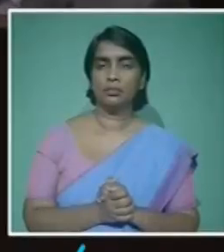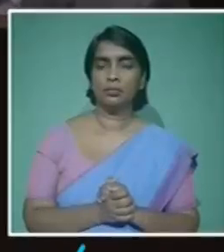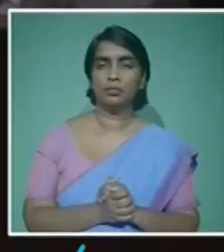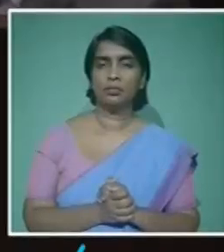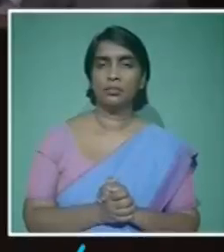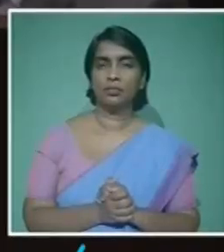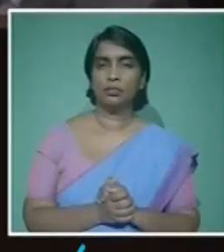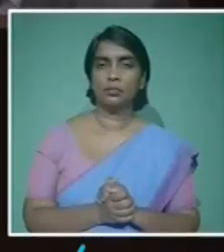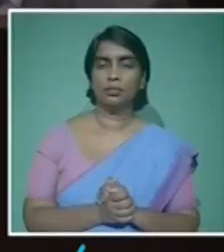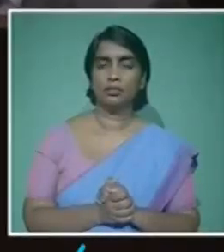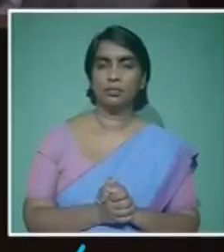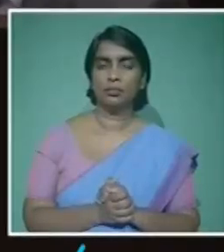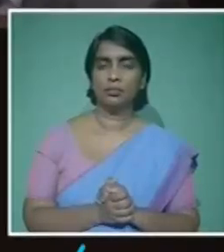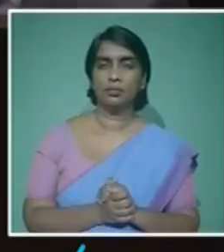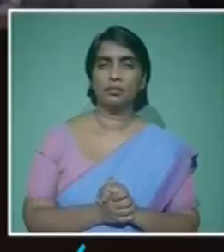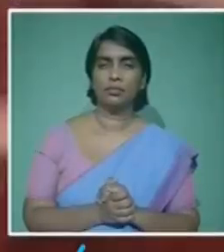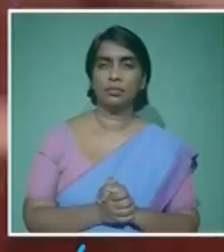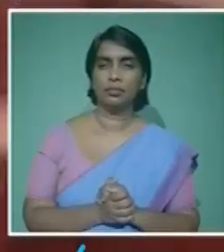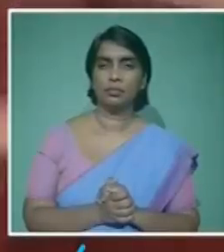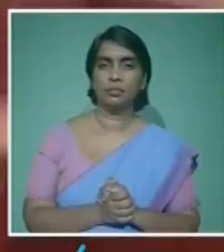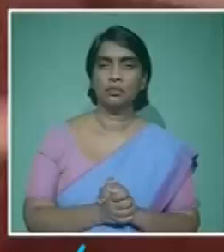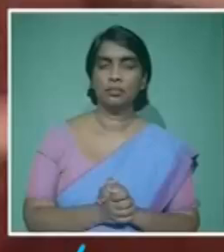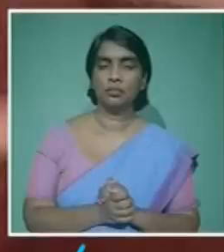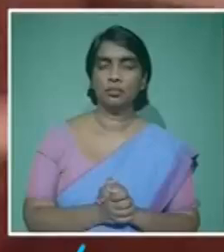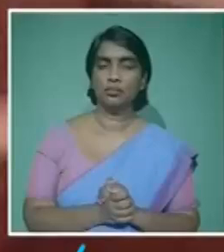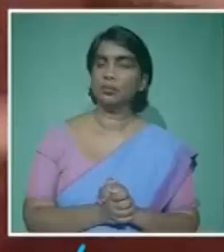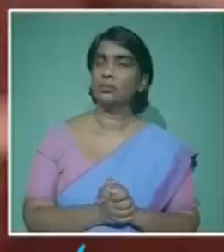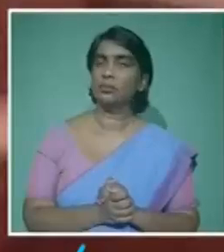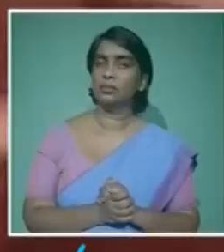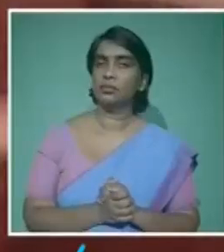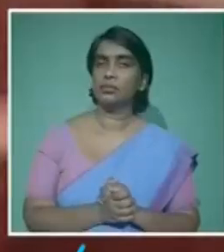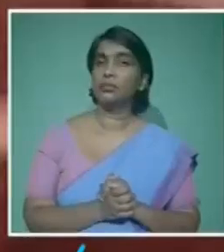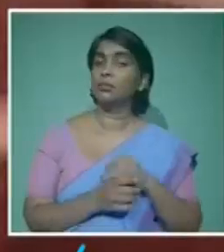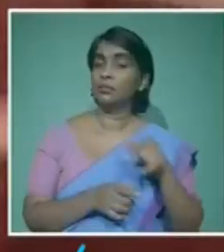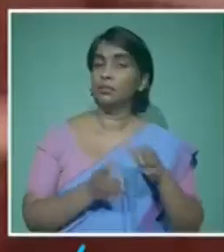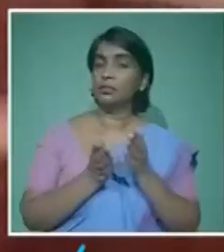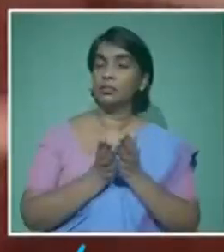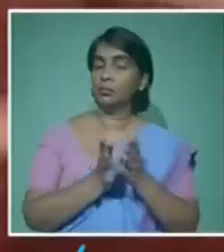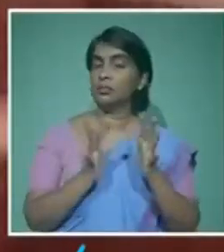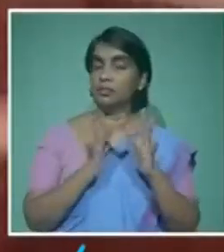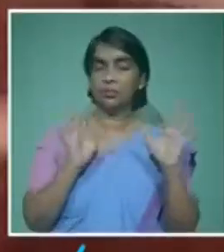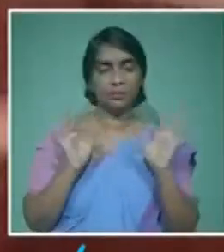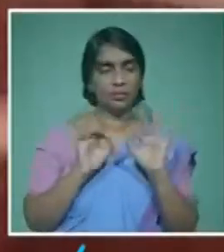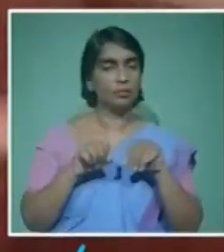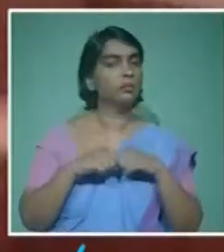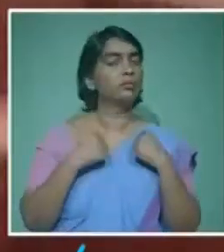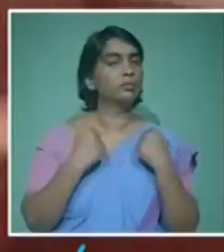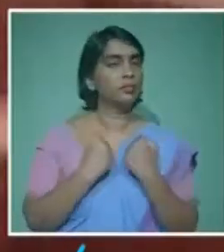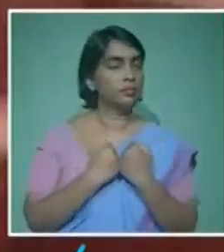you. மேற்படி கப்பலின் காப்புறுதி நிறுவனம் மூலம் 3 சுற்றுகளில் கிடைத்துள்ள